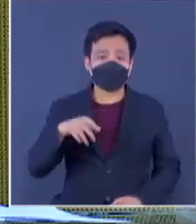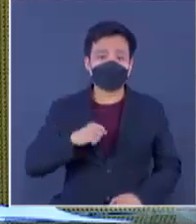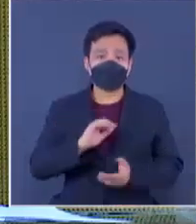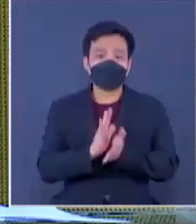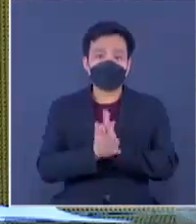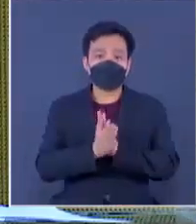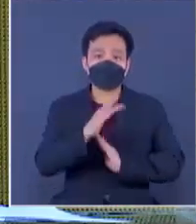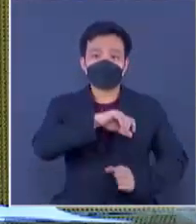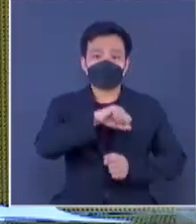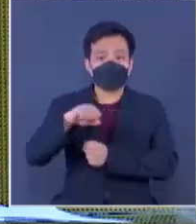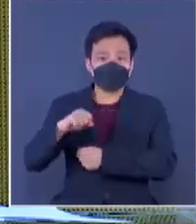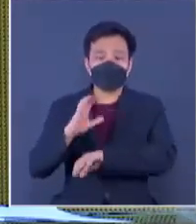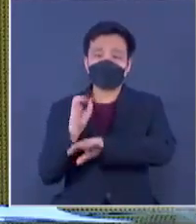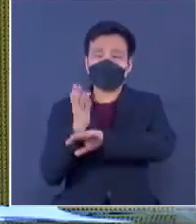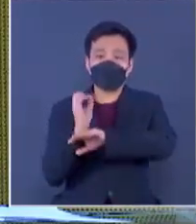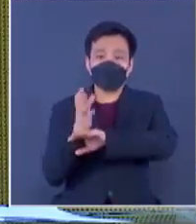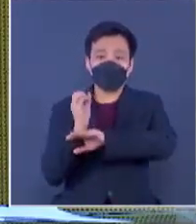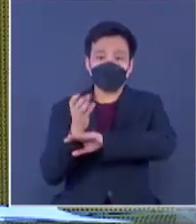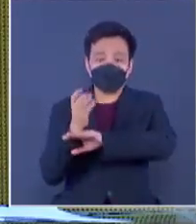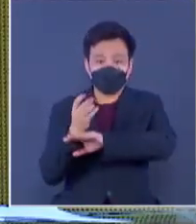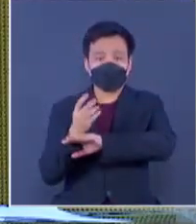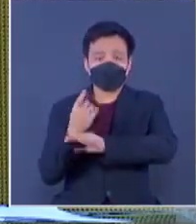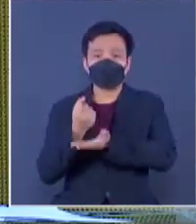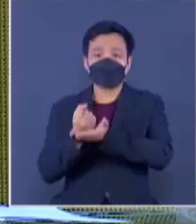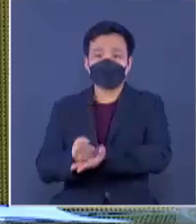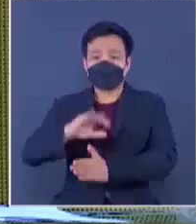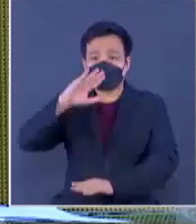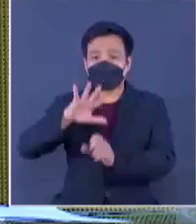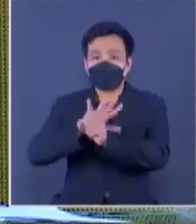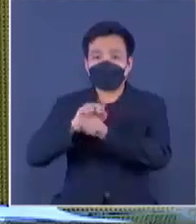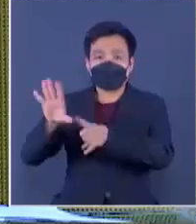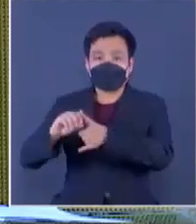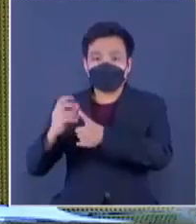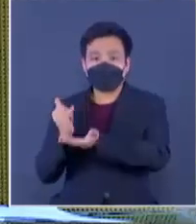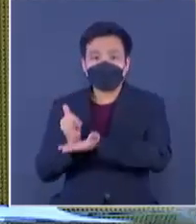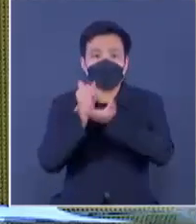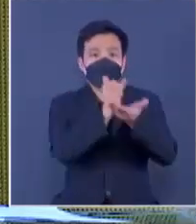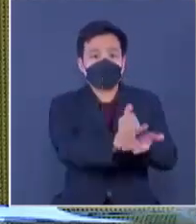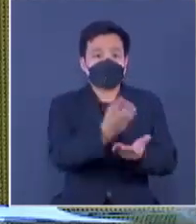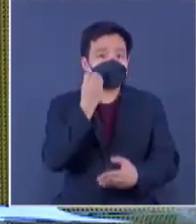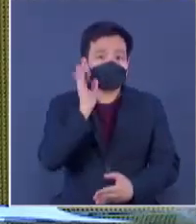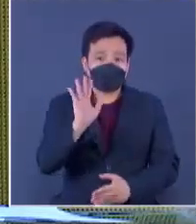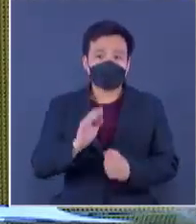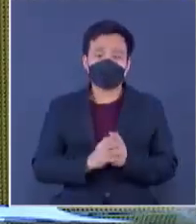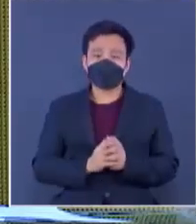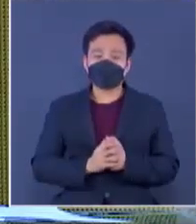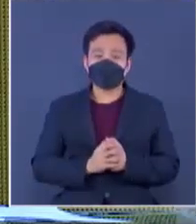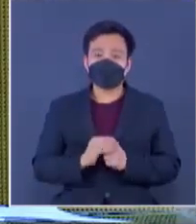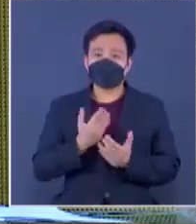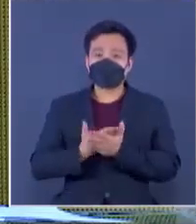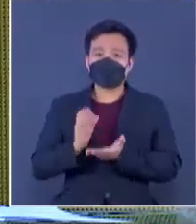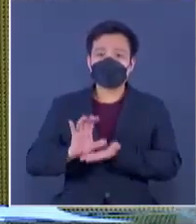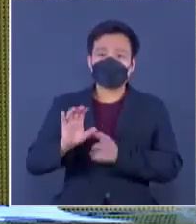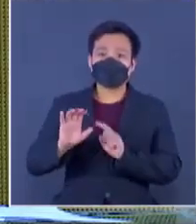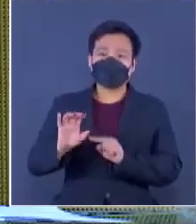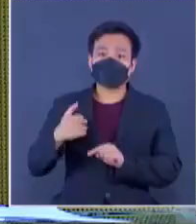ำเป็นรถตู้กู้ภัยที่ใช้ในการขนส่งผู้ป่วยโควิด-19กลับไปรักษาในภูมิลำเนาซึ่งเขาบอกว่าต้นทุนนะคะใช้งบประ